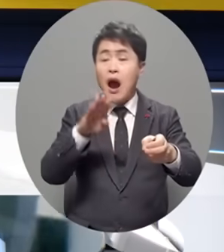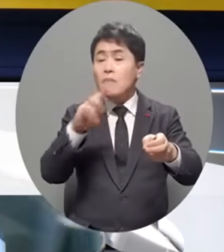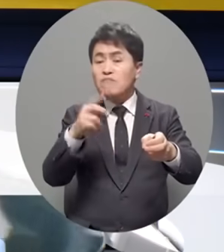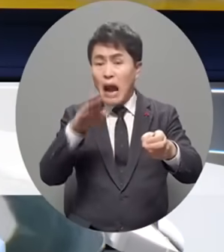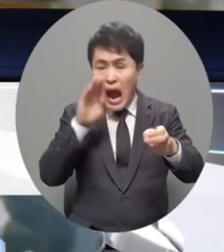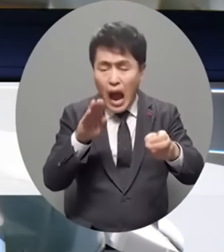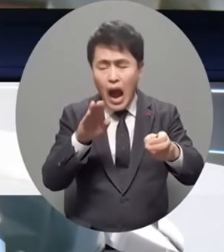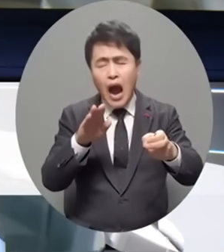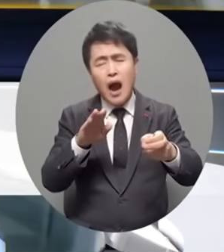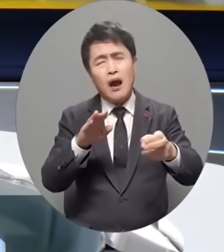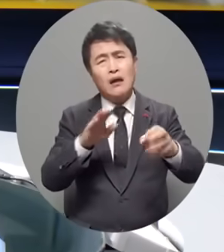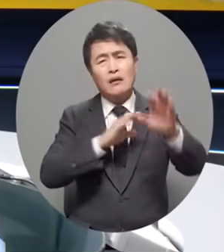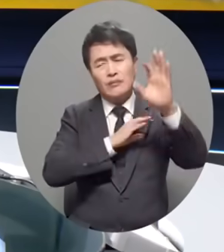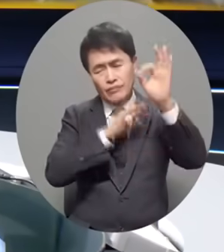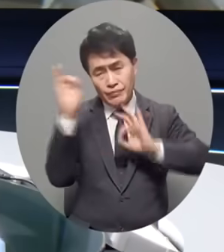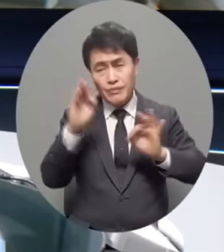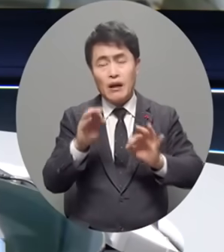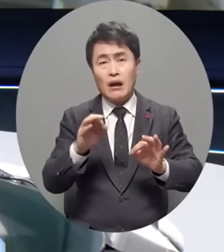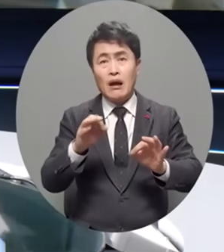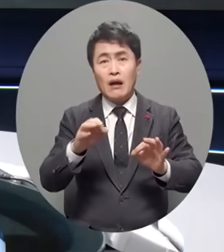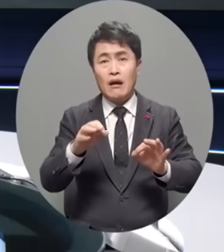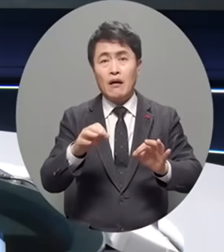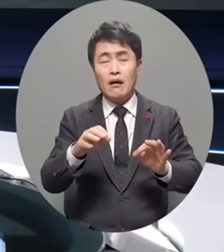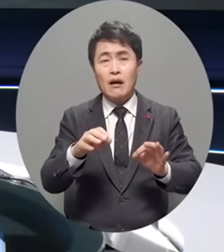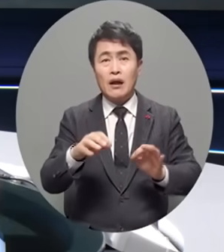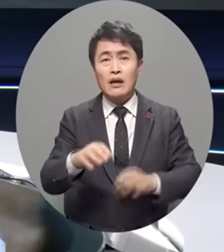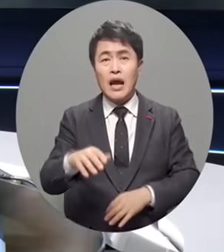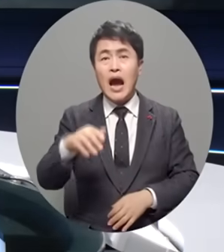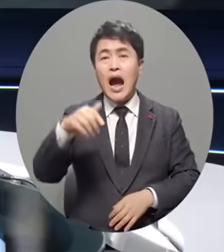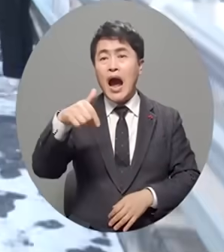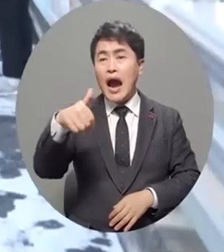밟았다고 말했습니다. 조희영 기자입니다.